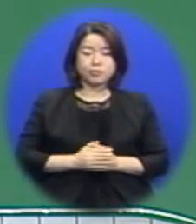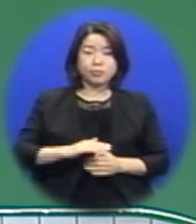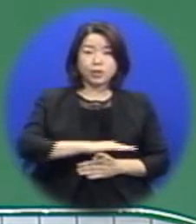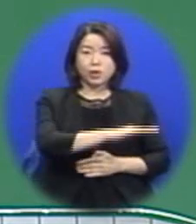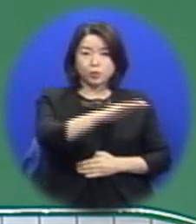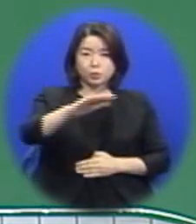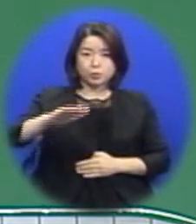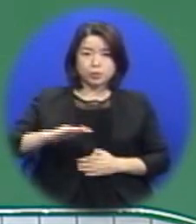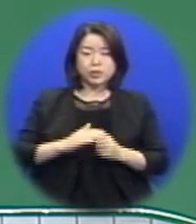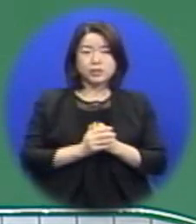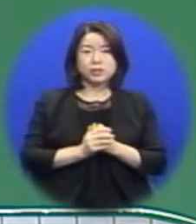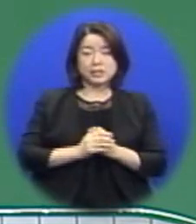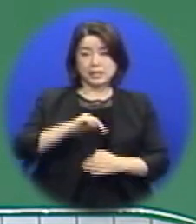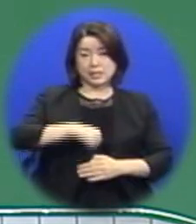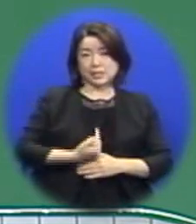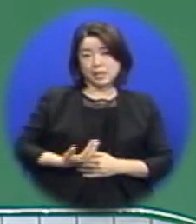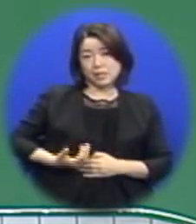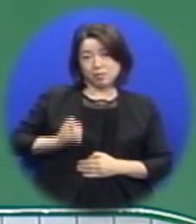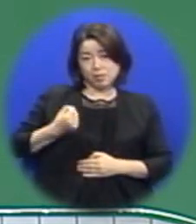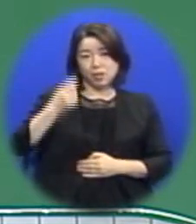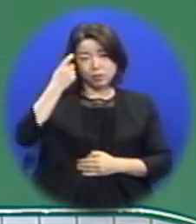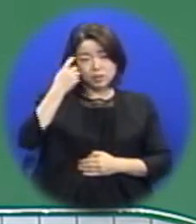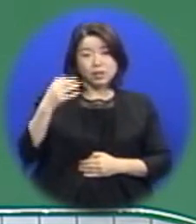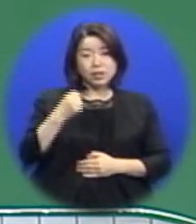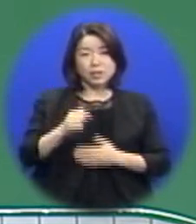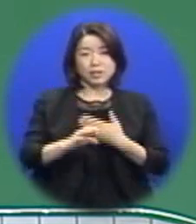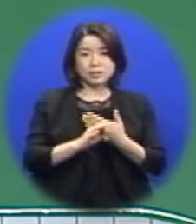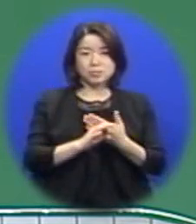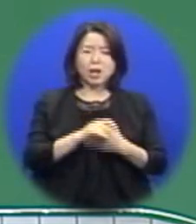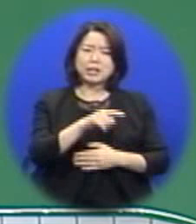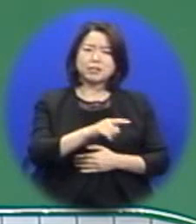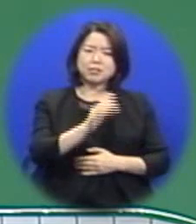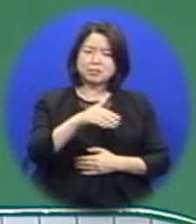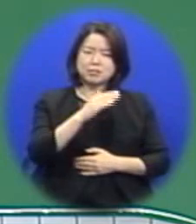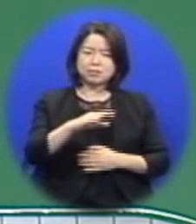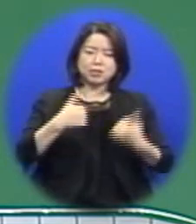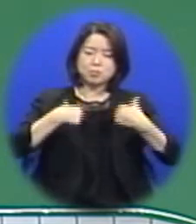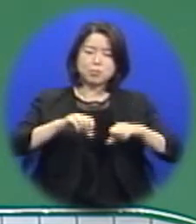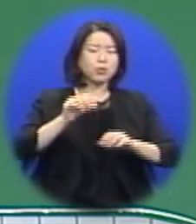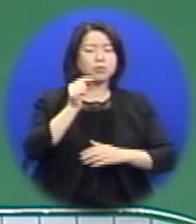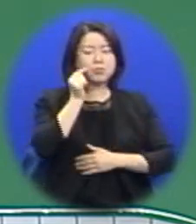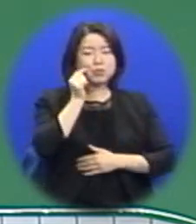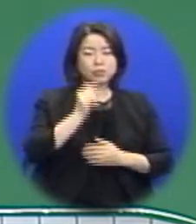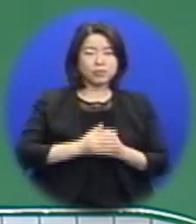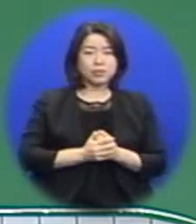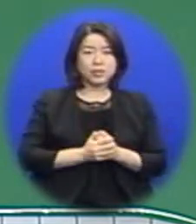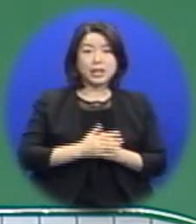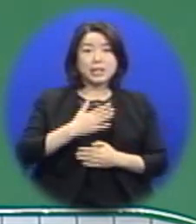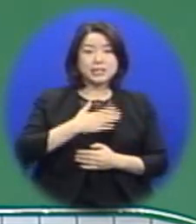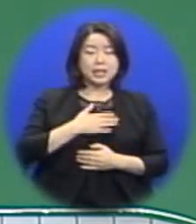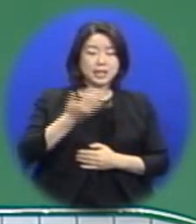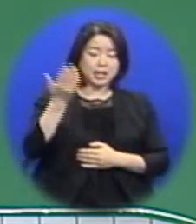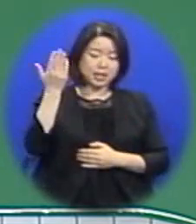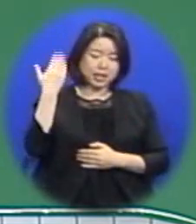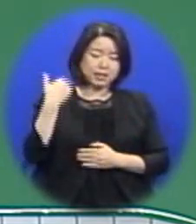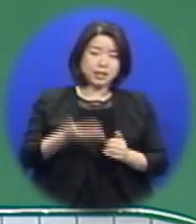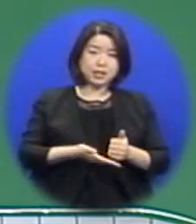우리는 자기 것이라고 생각하면 그건 절대 포기를 못합니다. 제가 전에